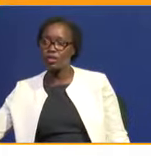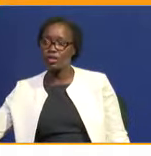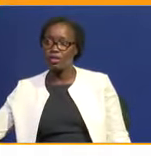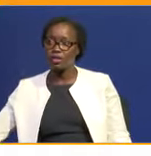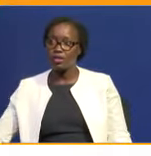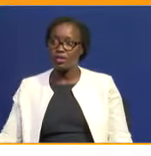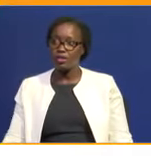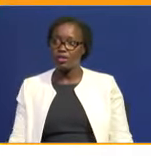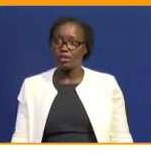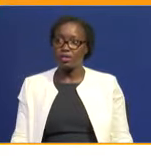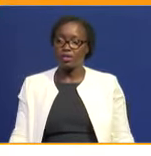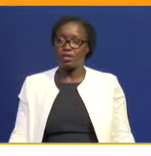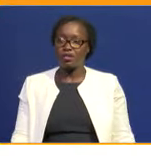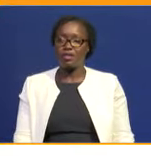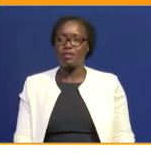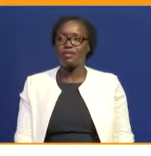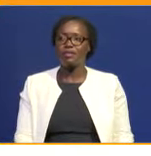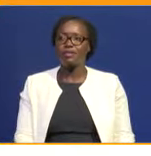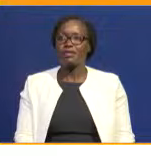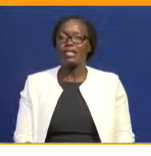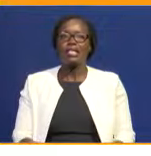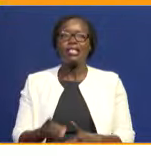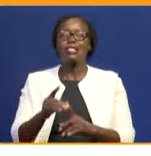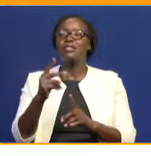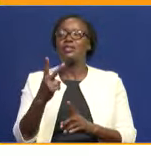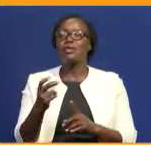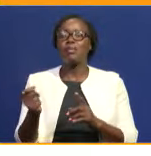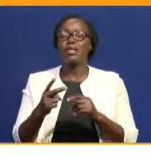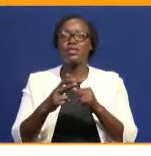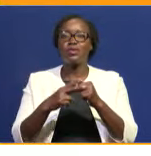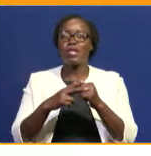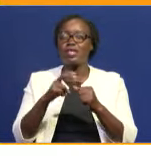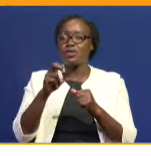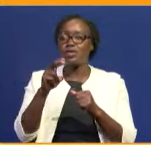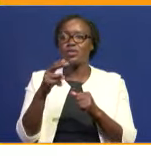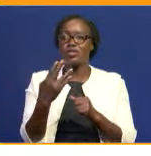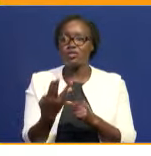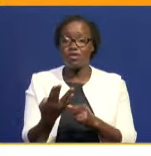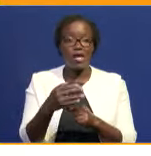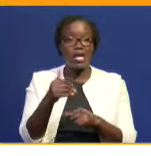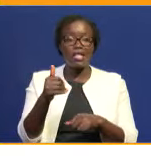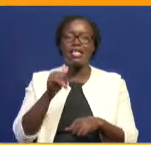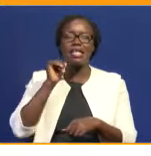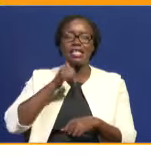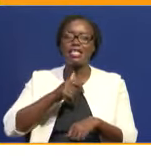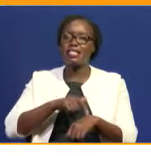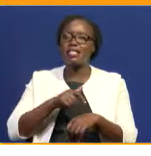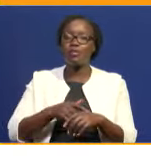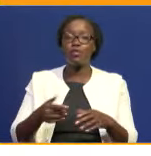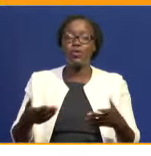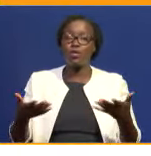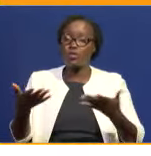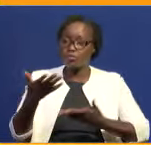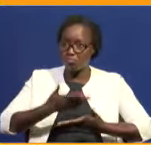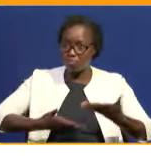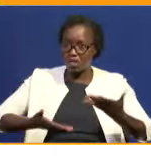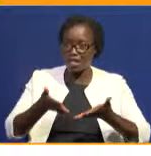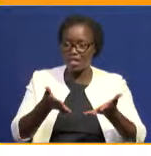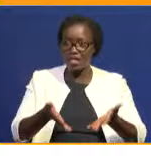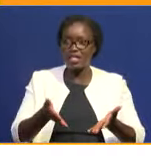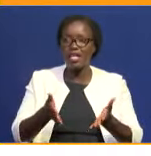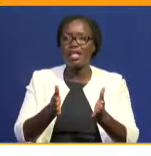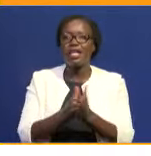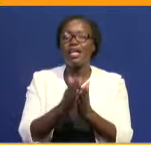Mtazamaji, ni Jumanne ya tarehe 2 mwezi Julai mwaka 2024. Wakati mwingine tunakongamana hapa mtazamaji